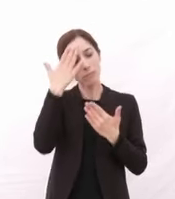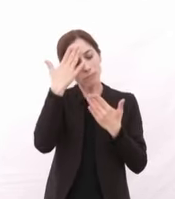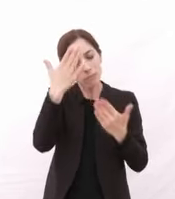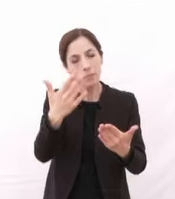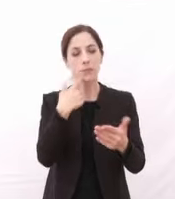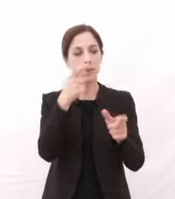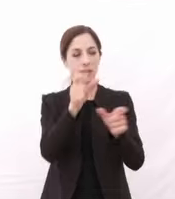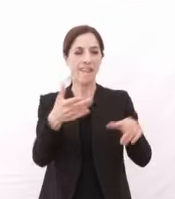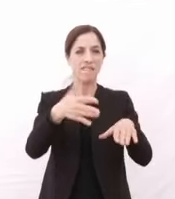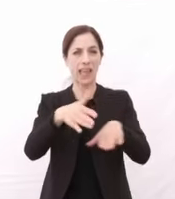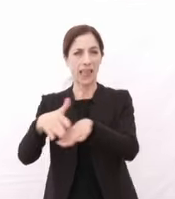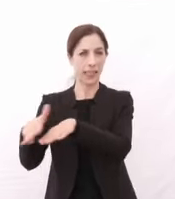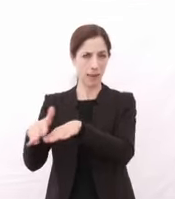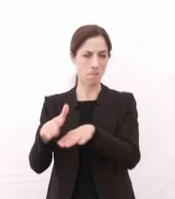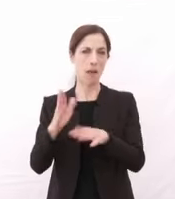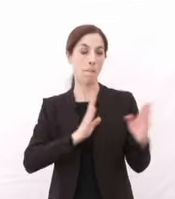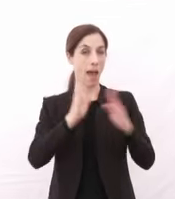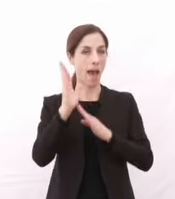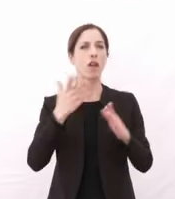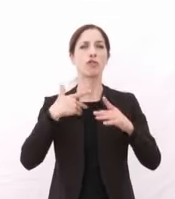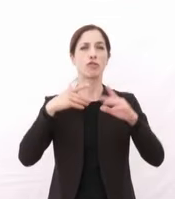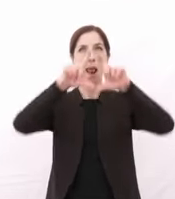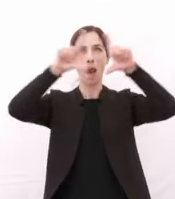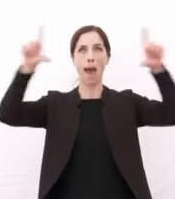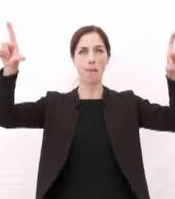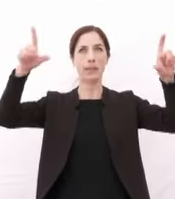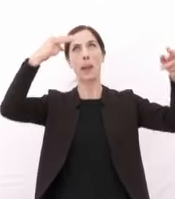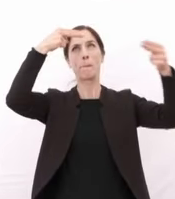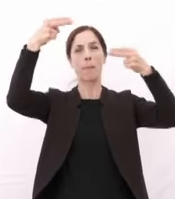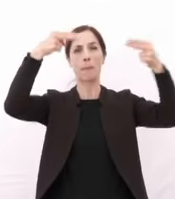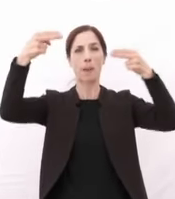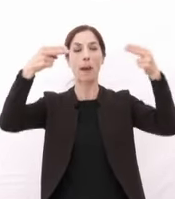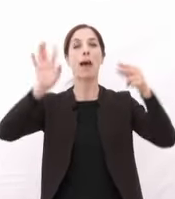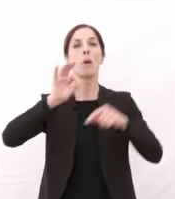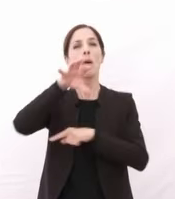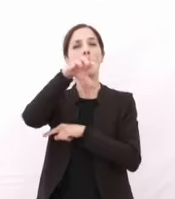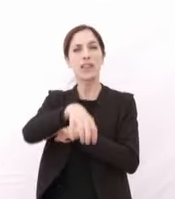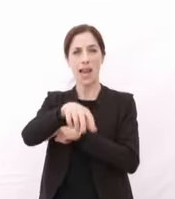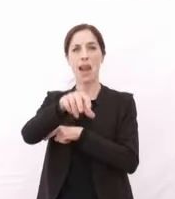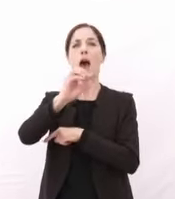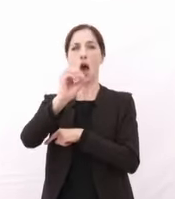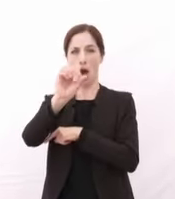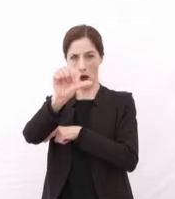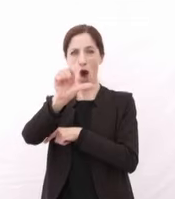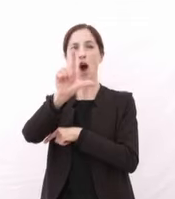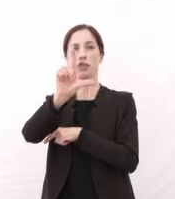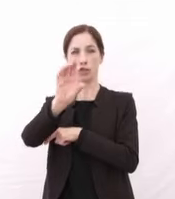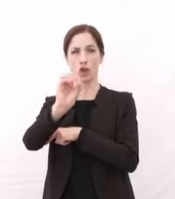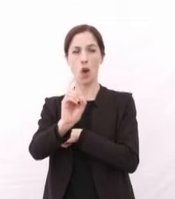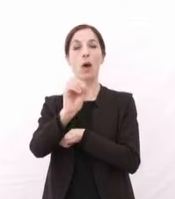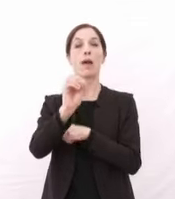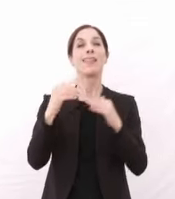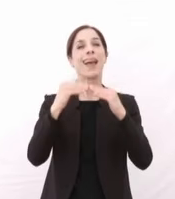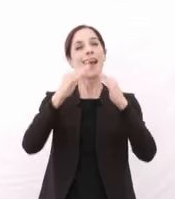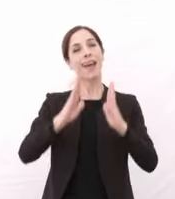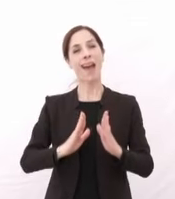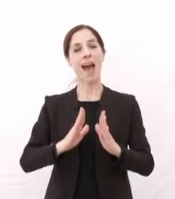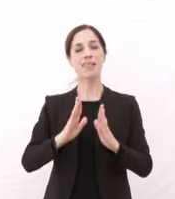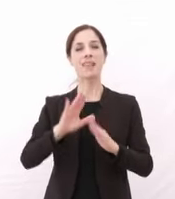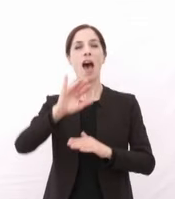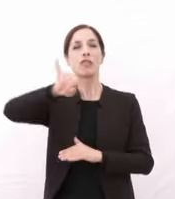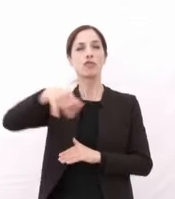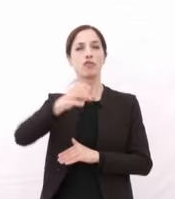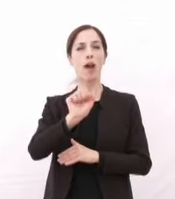mafia i cui nomi sono incisi su una lapide all'ingresso di Villa Oslo, quella che è chiamata la casa del jazz. Non lontano da